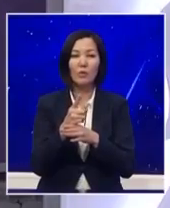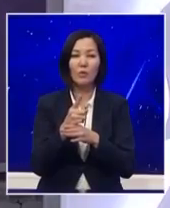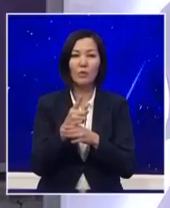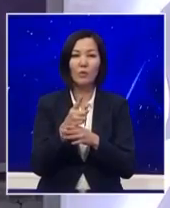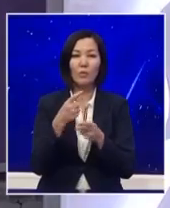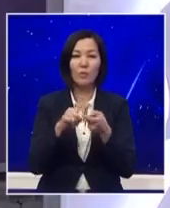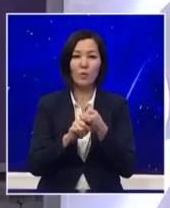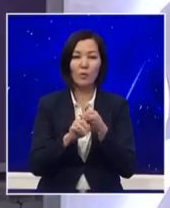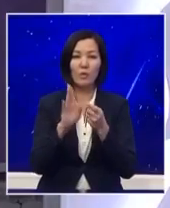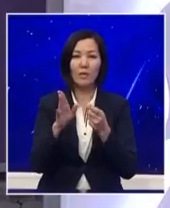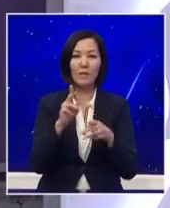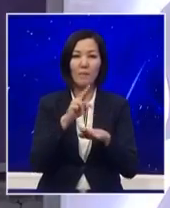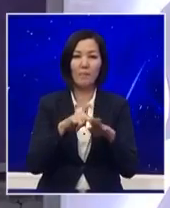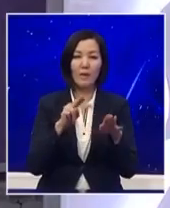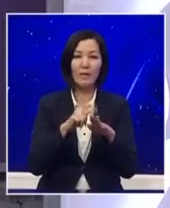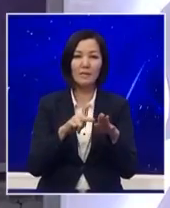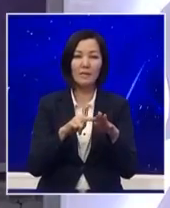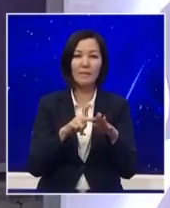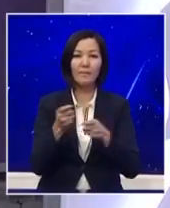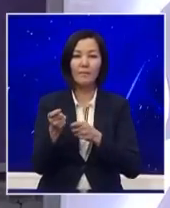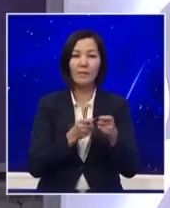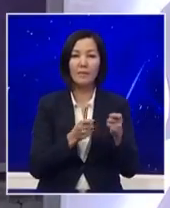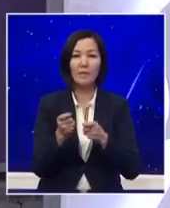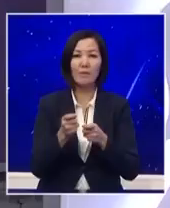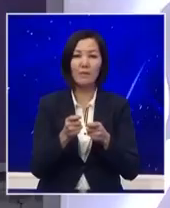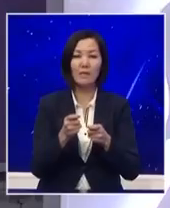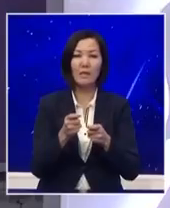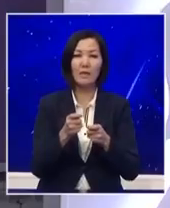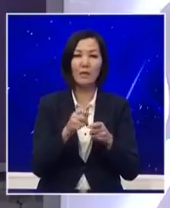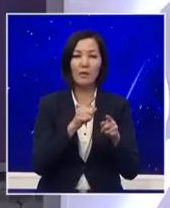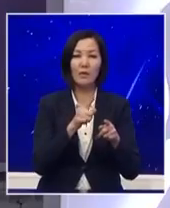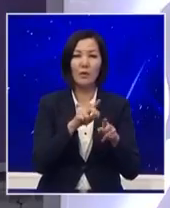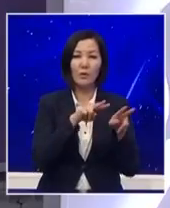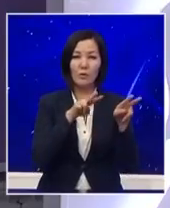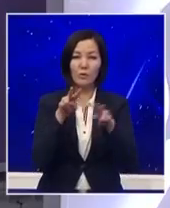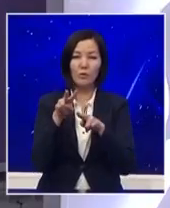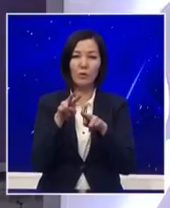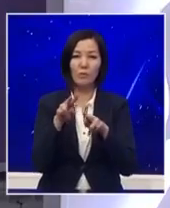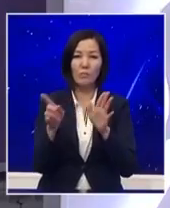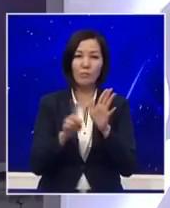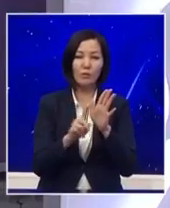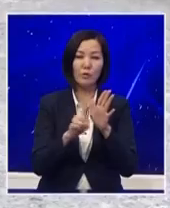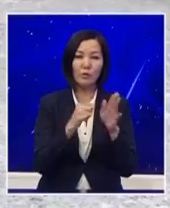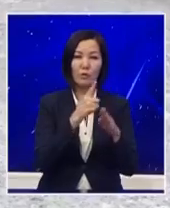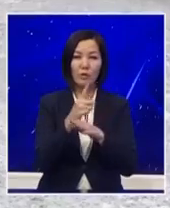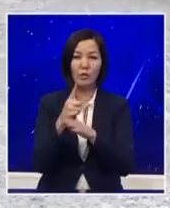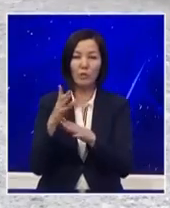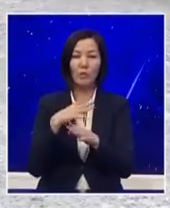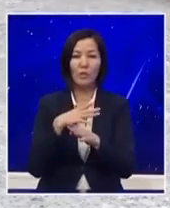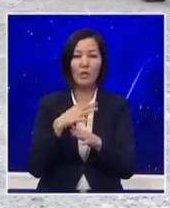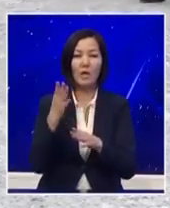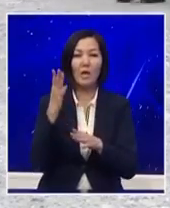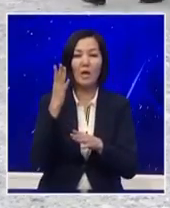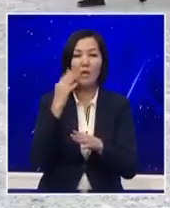жақта полиция басқармалары демалыс күндері күзетіп, сол жақта жүріс-тұрысты шектеу қойылады. Жалпы